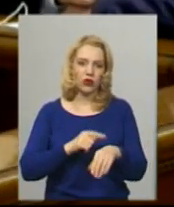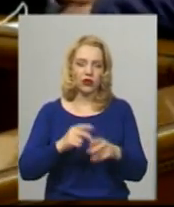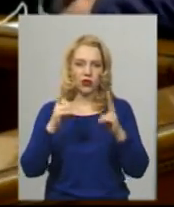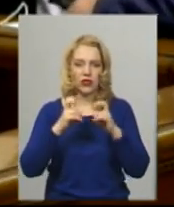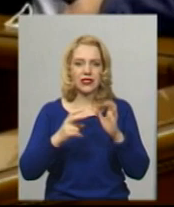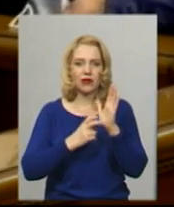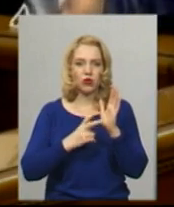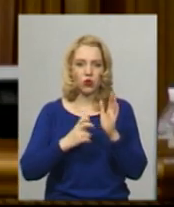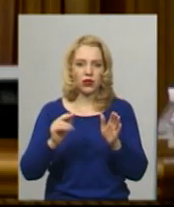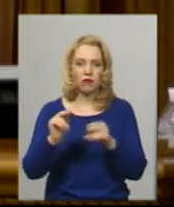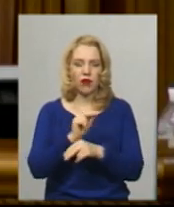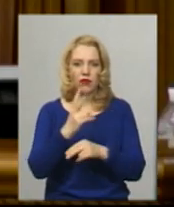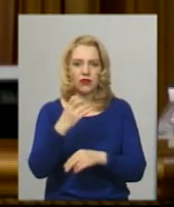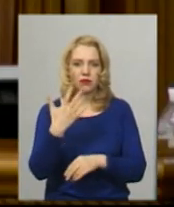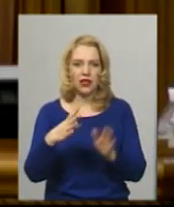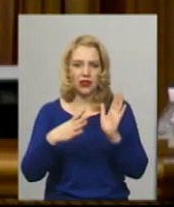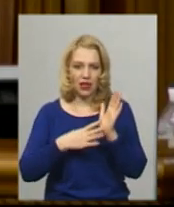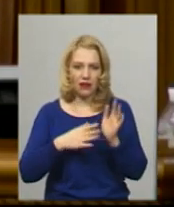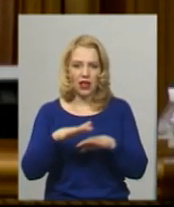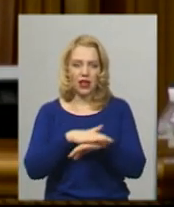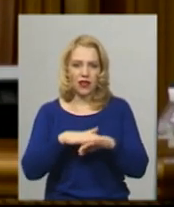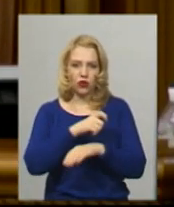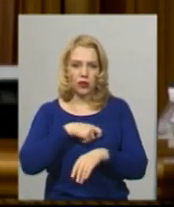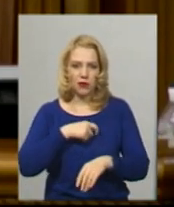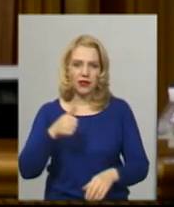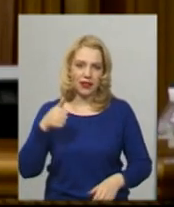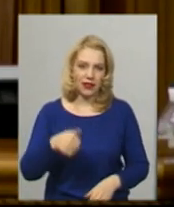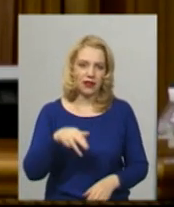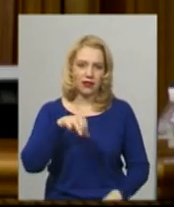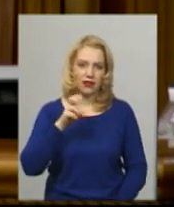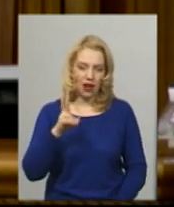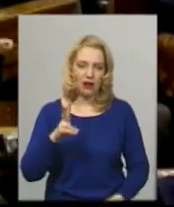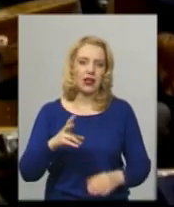259 народних депутатів натиснули «Так». Ринок землі відкрили.